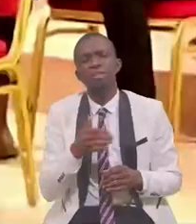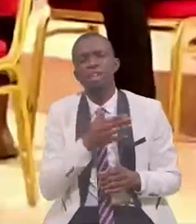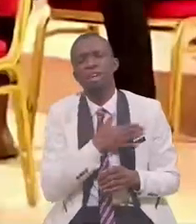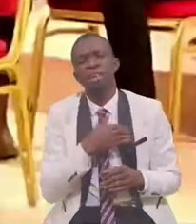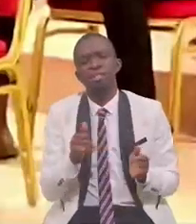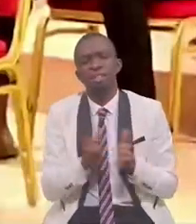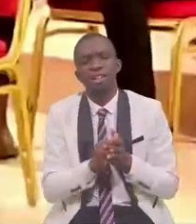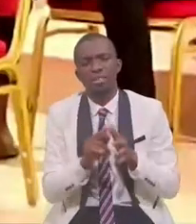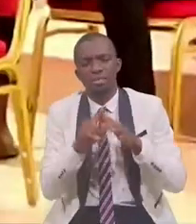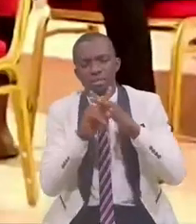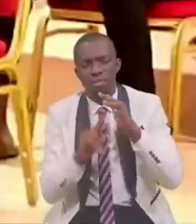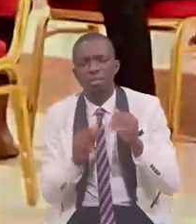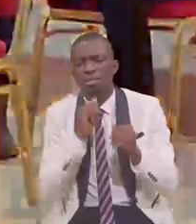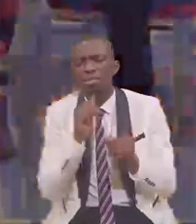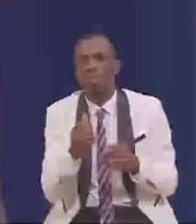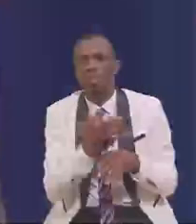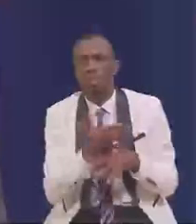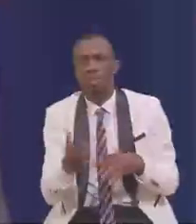Dieu,